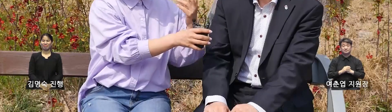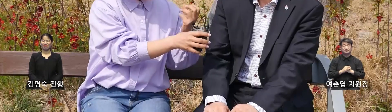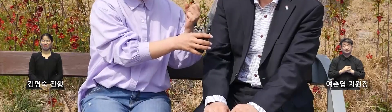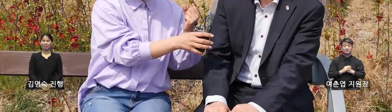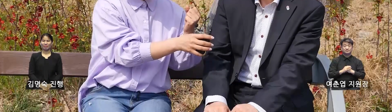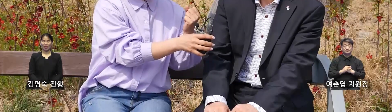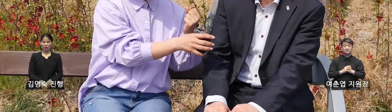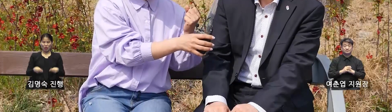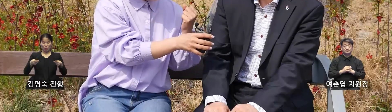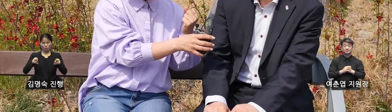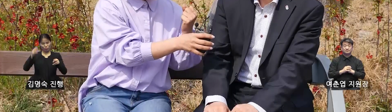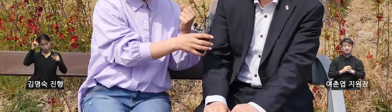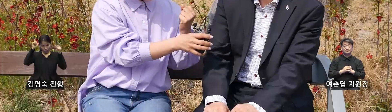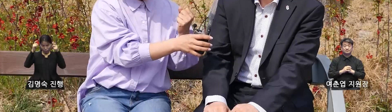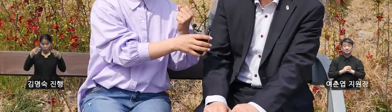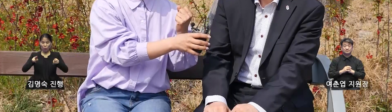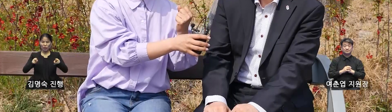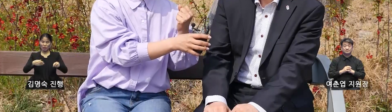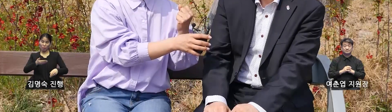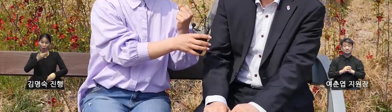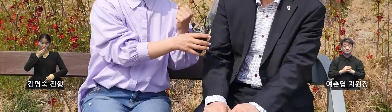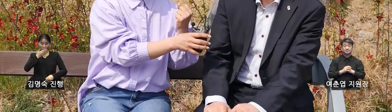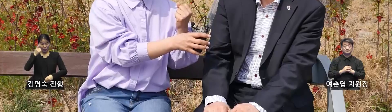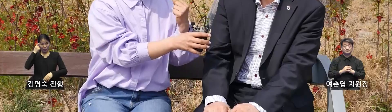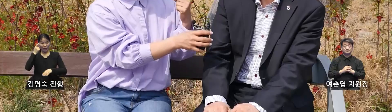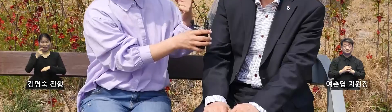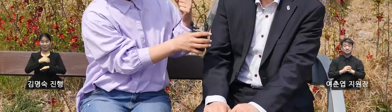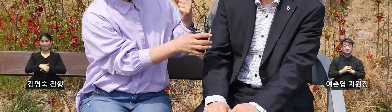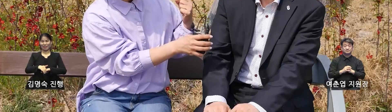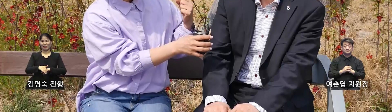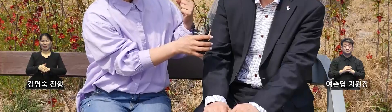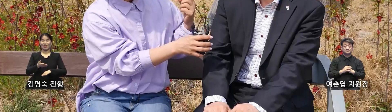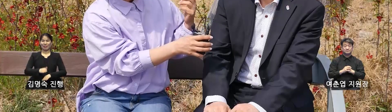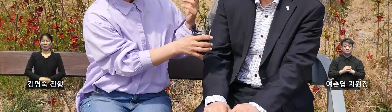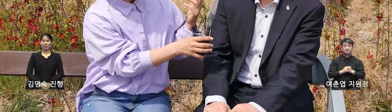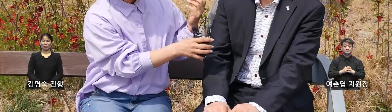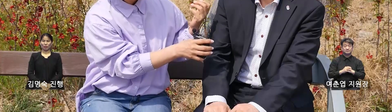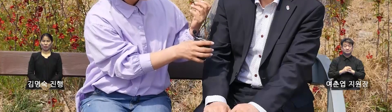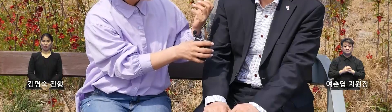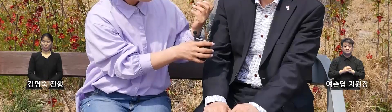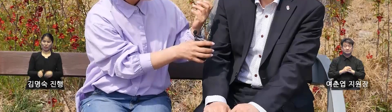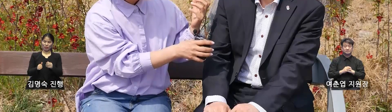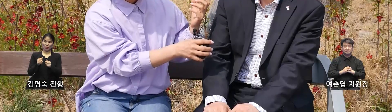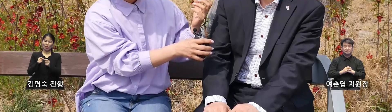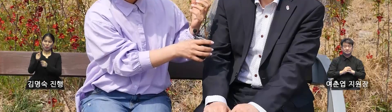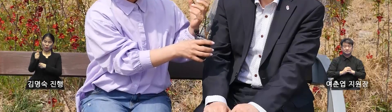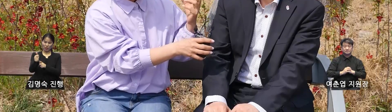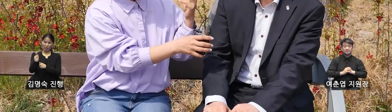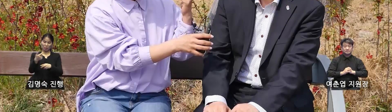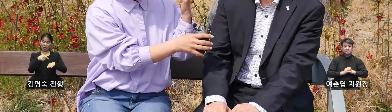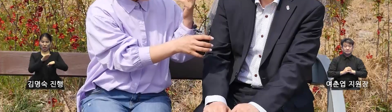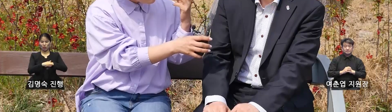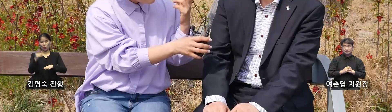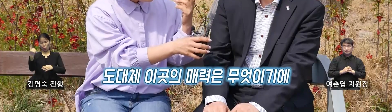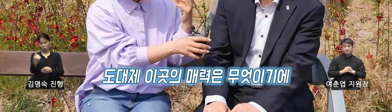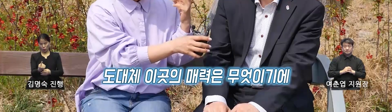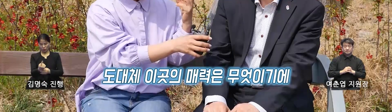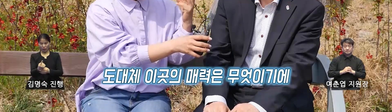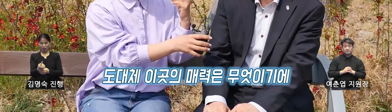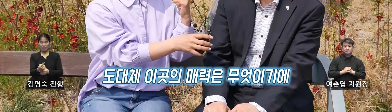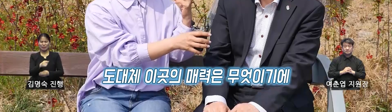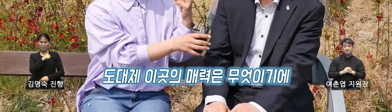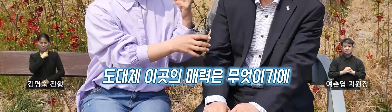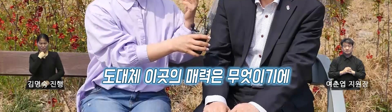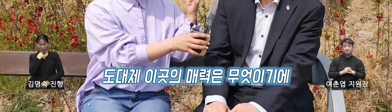아, 그러면 이제 요 불고기로 오늘 맛볼 텐데 우리 지원장님이 여기 오셔가지고 대전에 오셔서 얼마나